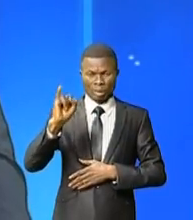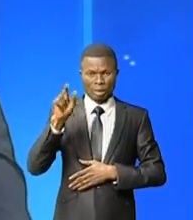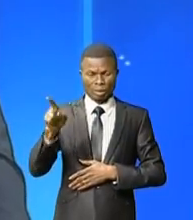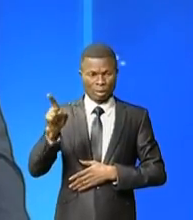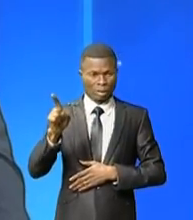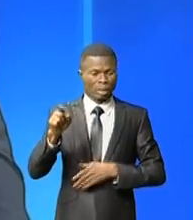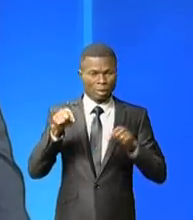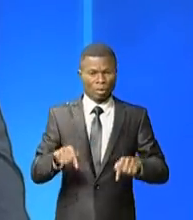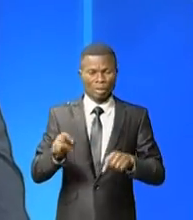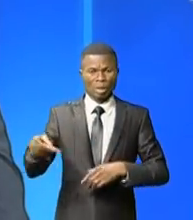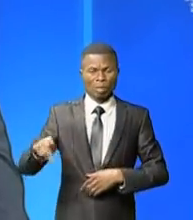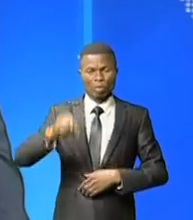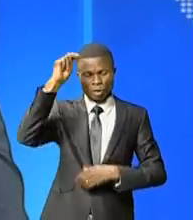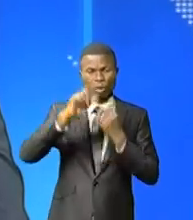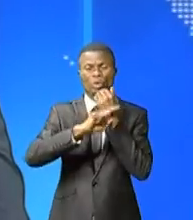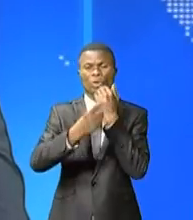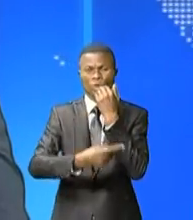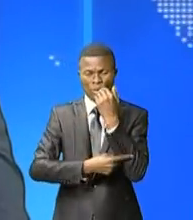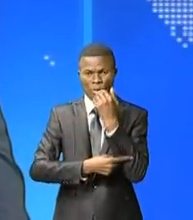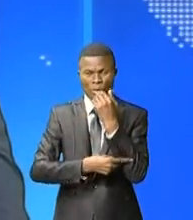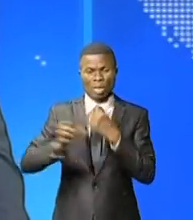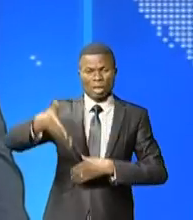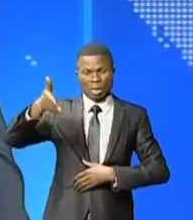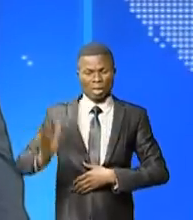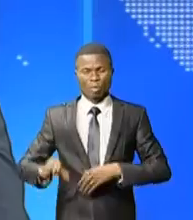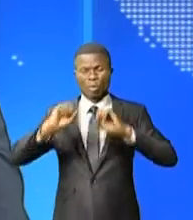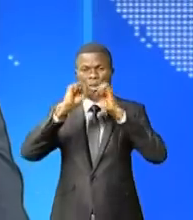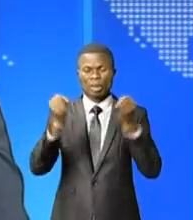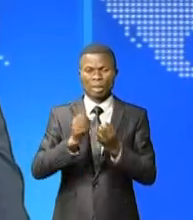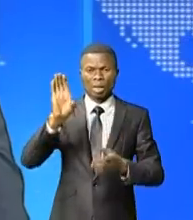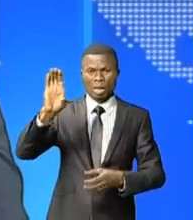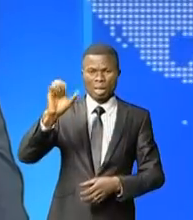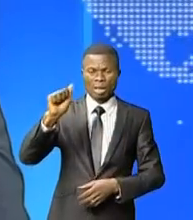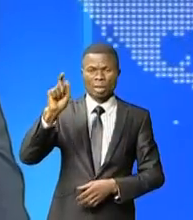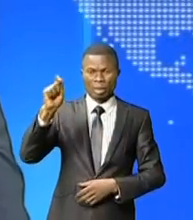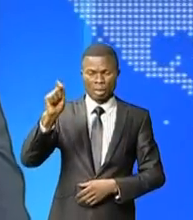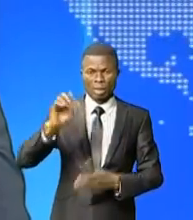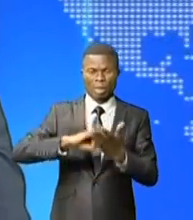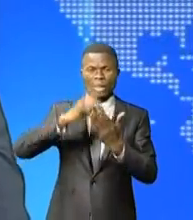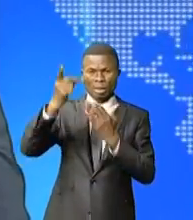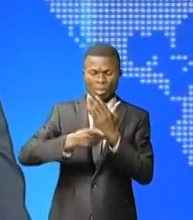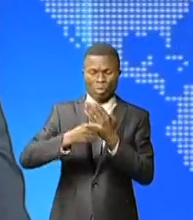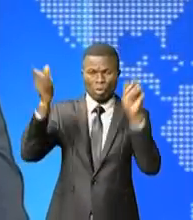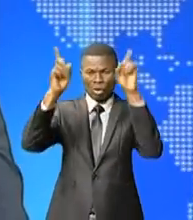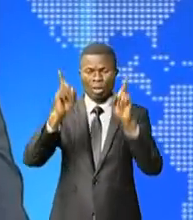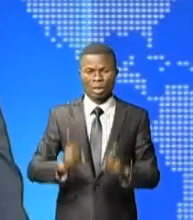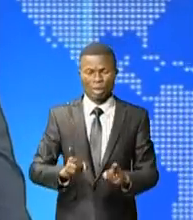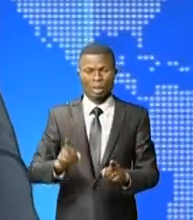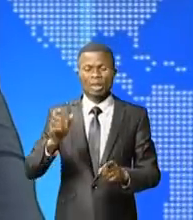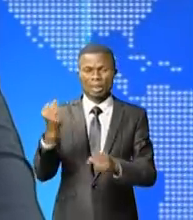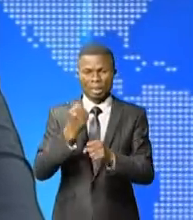à l'aéroport de Beni, nous sommes là dans la province du Nord Kivu par les experts de la firme panafricaine CAT Project Africa dans le